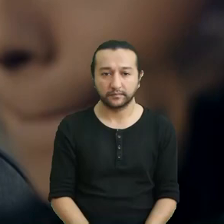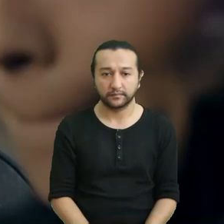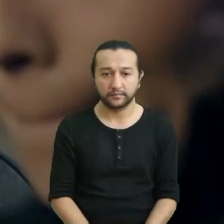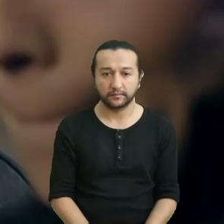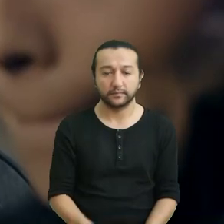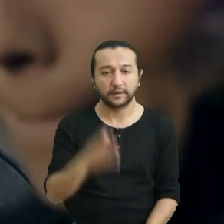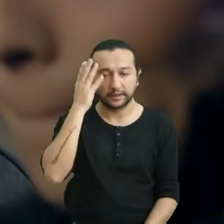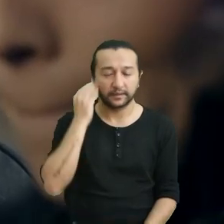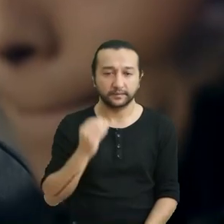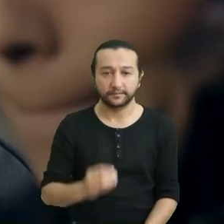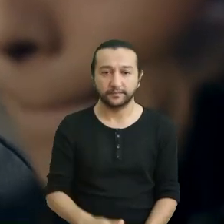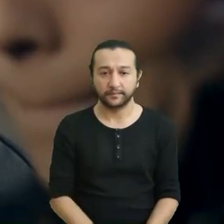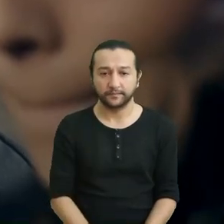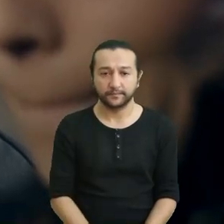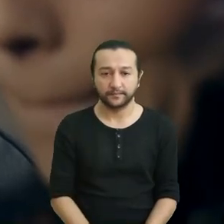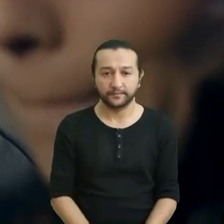Anladım.